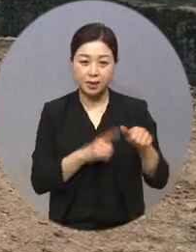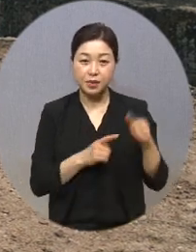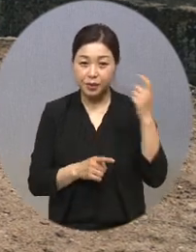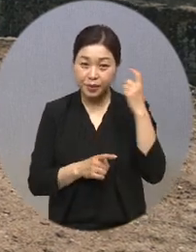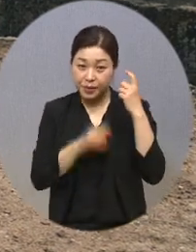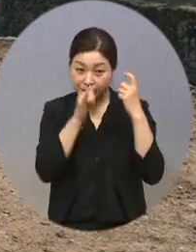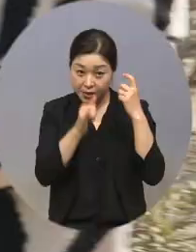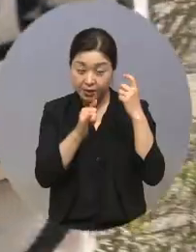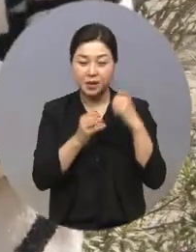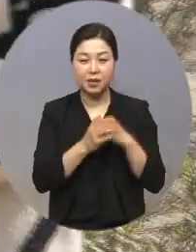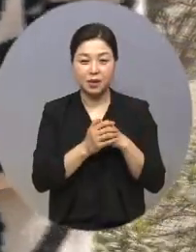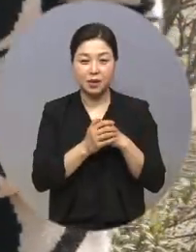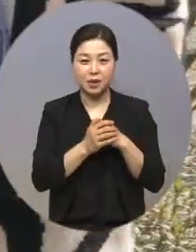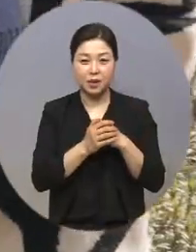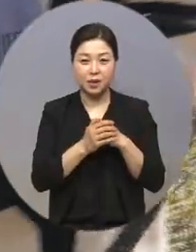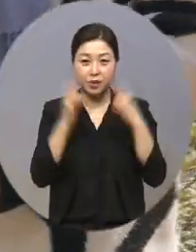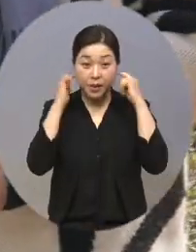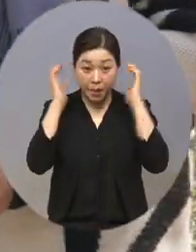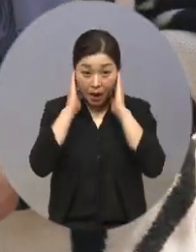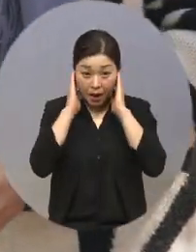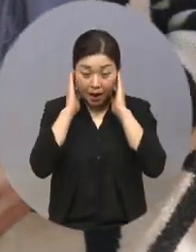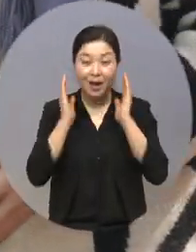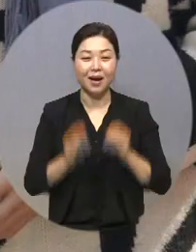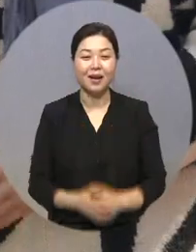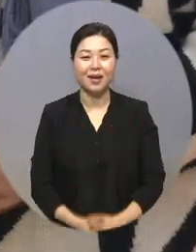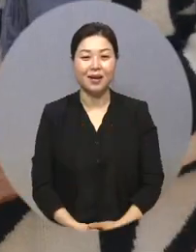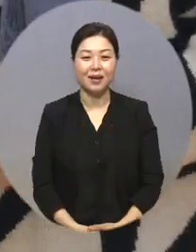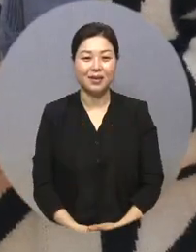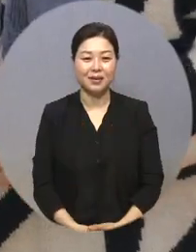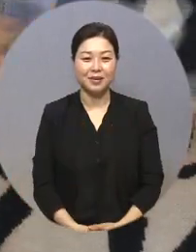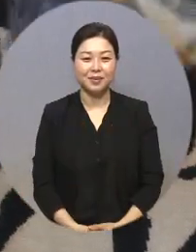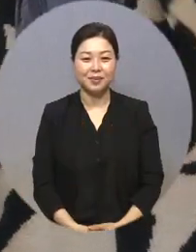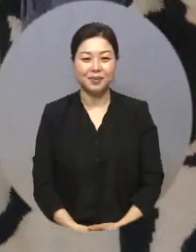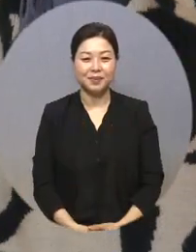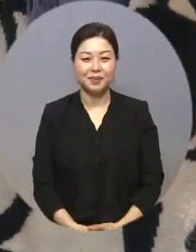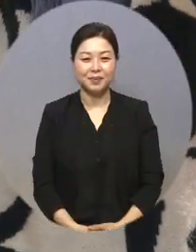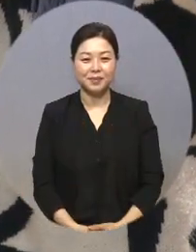그러시면은 제 길을 잠깐 막아드릴까요?